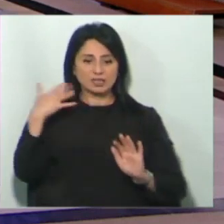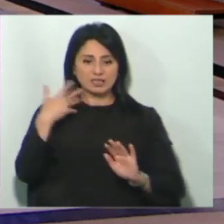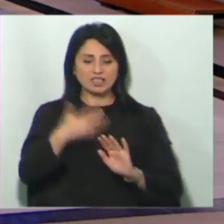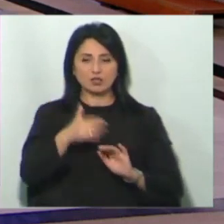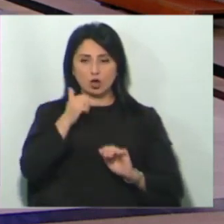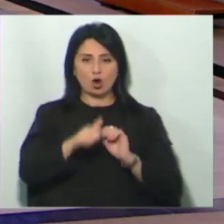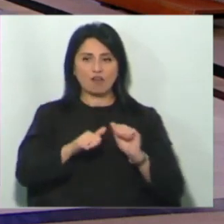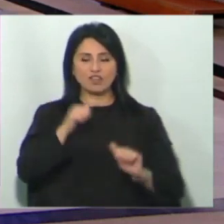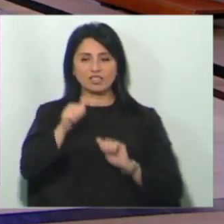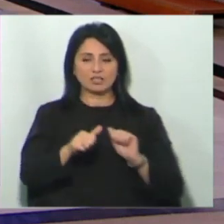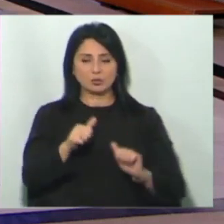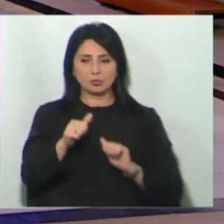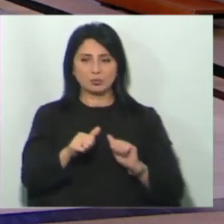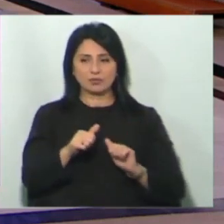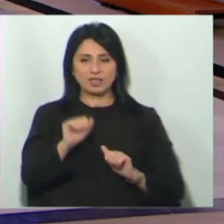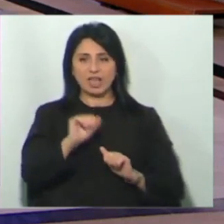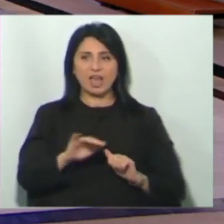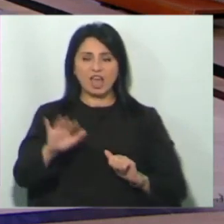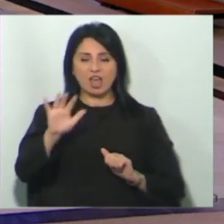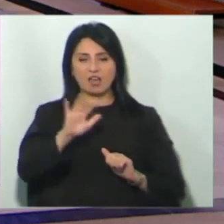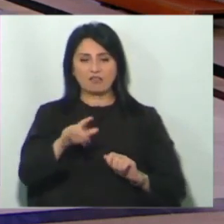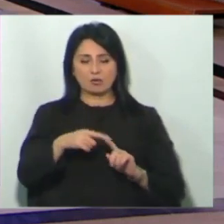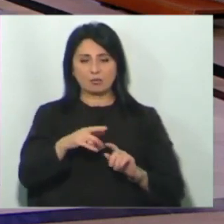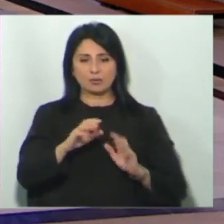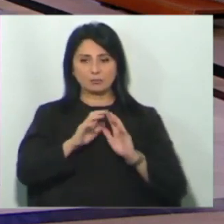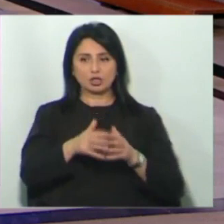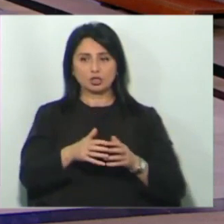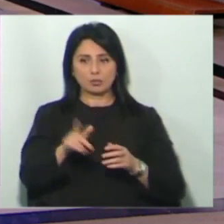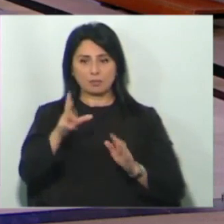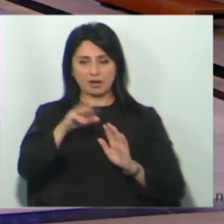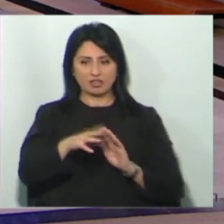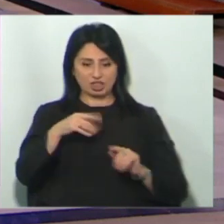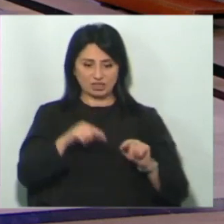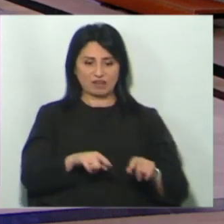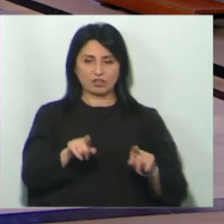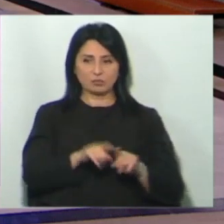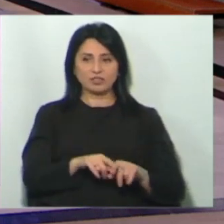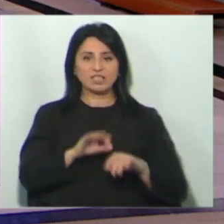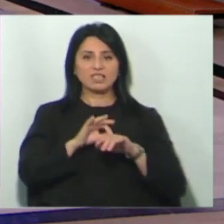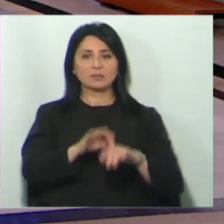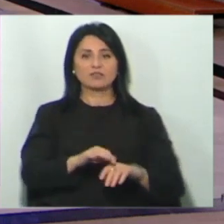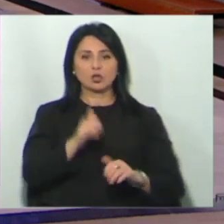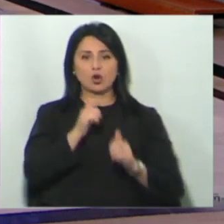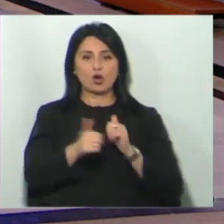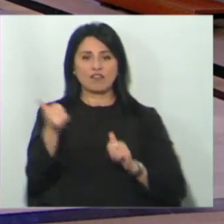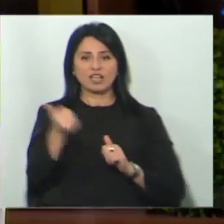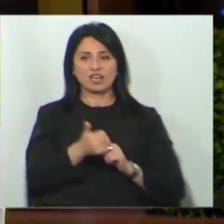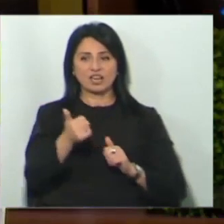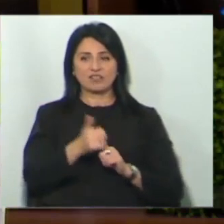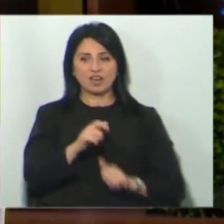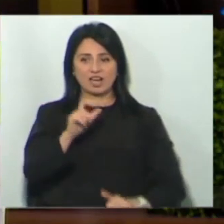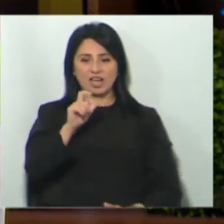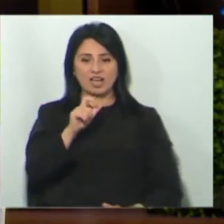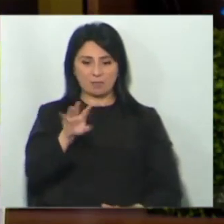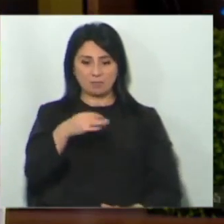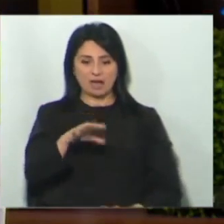მოყოლებული ყოველწლიურად ევროპის და მსოფლიოს მასშტაბით, მათ შორის საქართველოშიაც იმართება ყოველკვირეული, აი მაისის